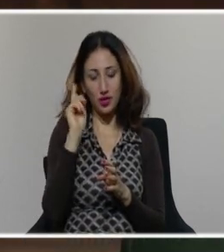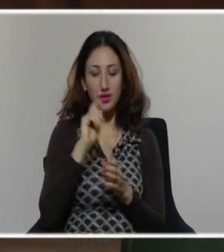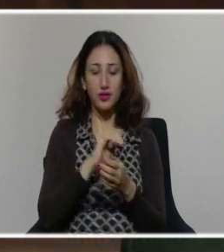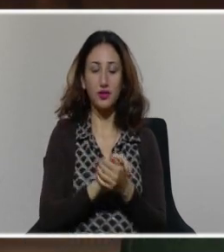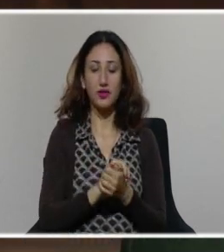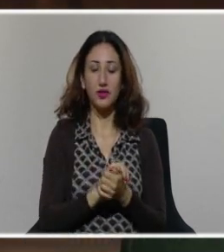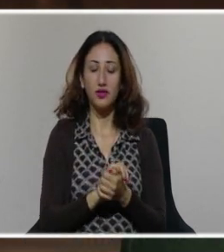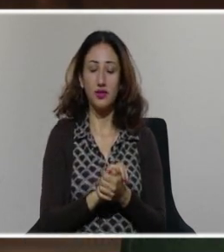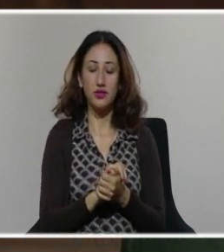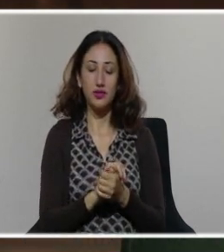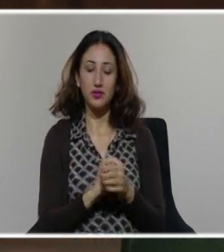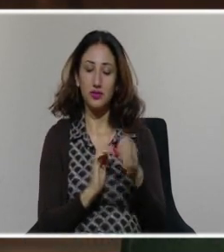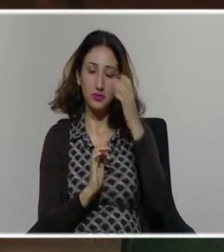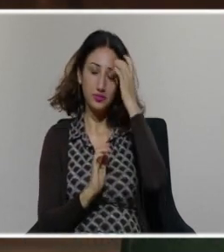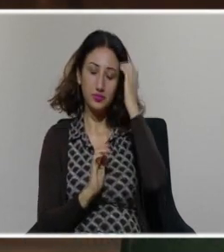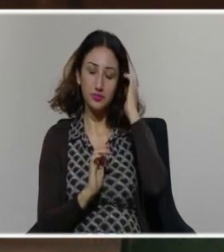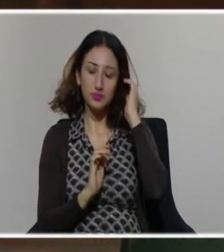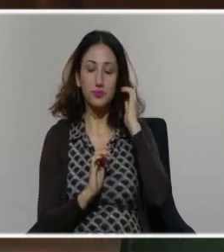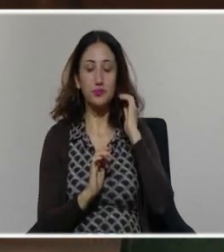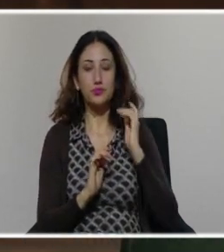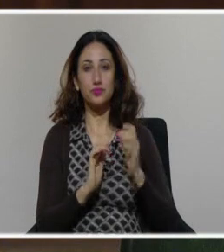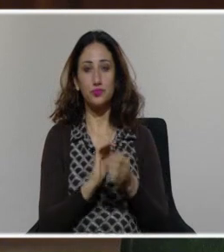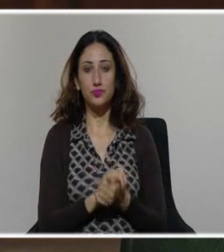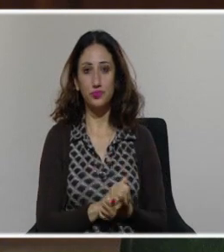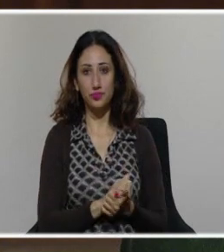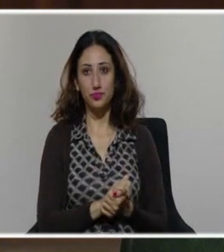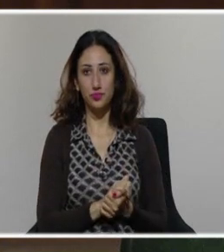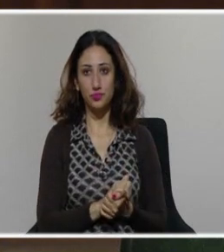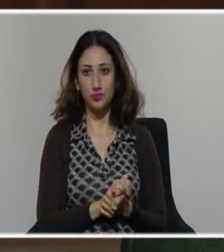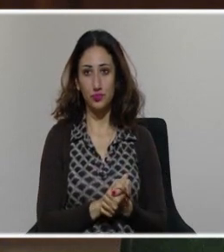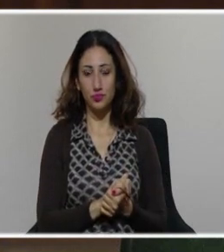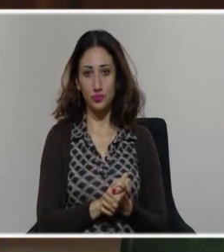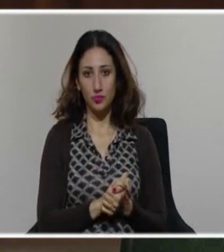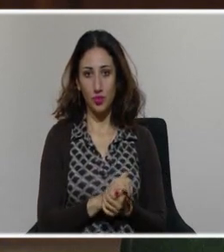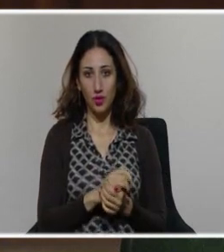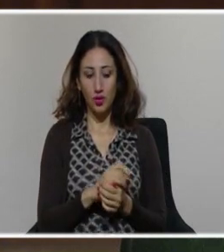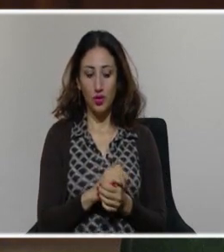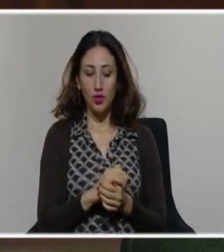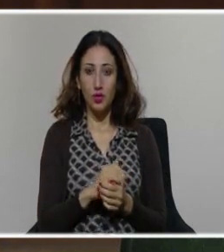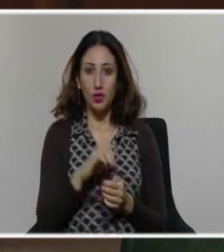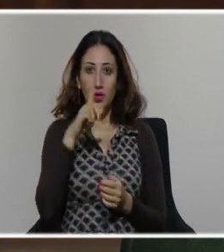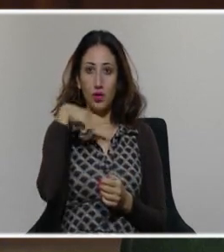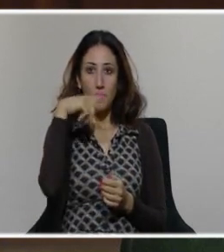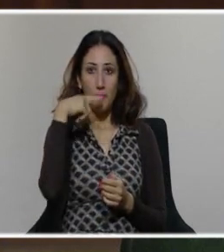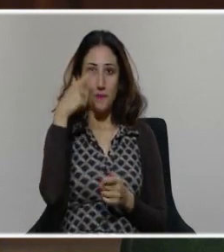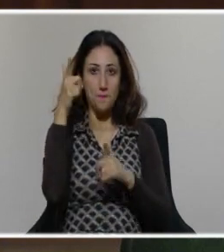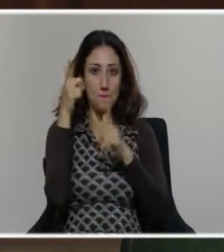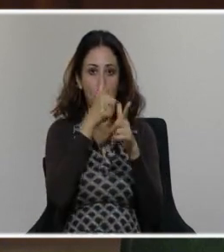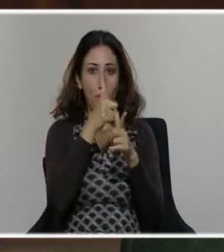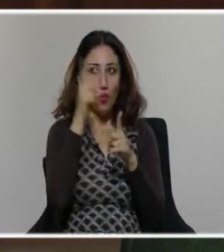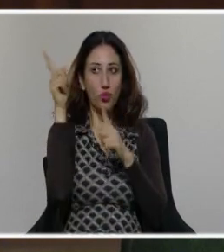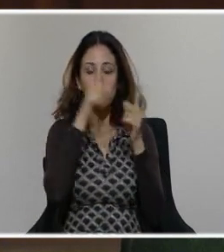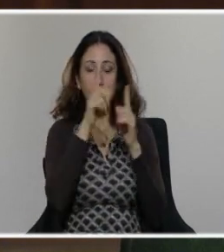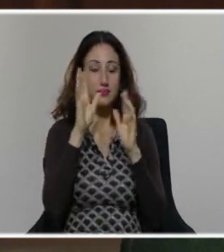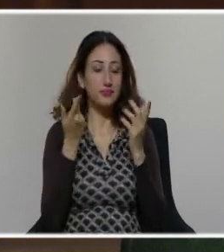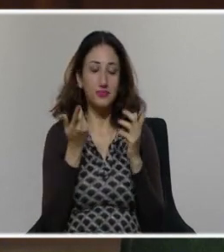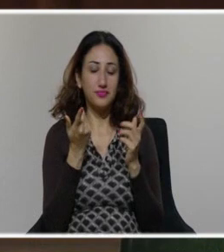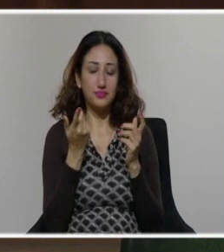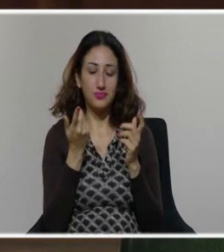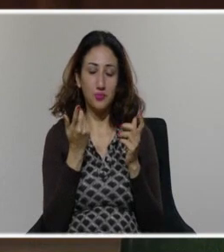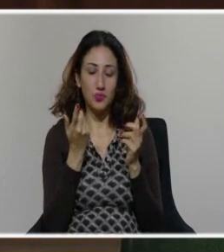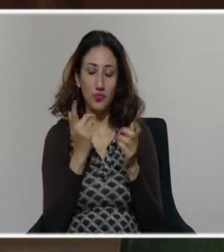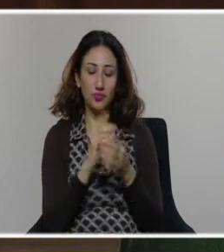وانت كنت يعني من نجومه الجمال؟ والله ده عمل. وحكايتك ايه مع مجد ابو عمير؟ عشان برضو احنا انا في كيمياء بينك وبينه